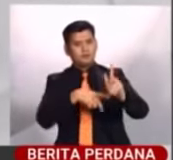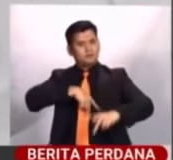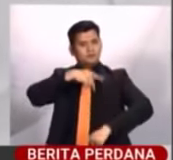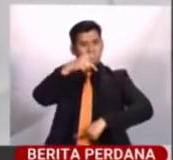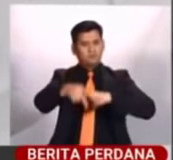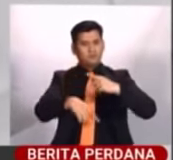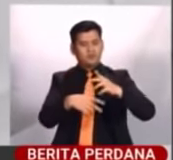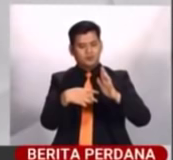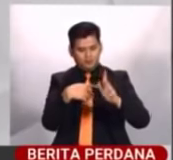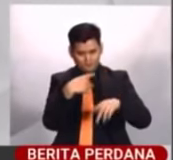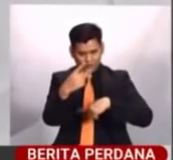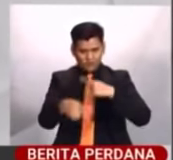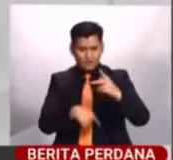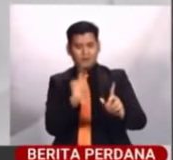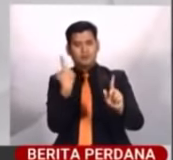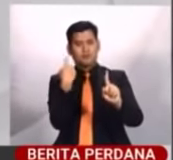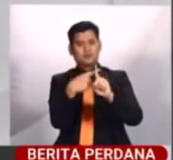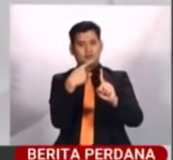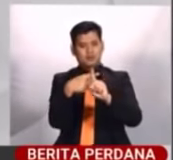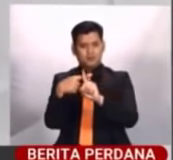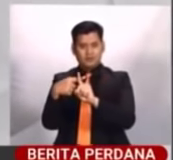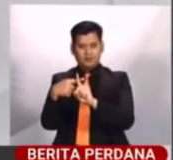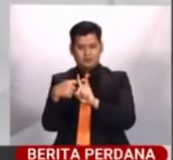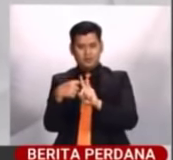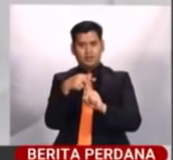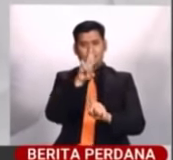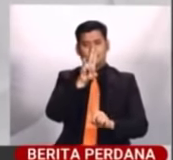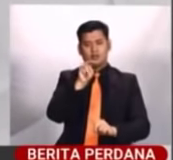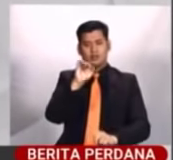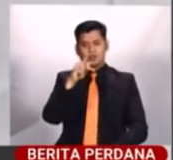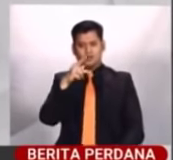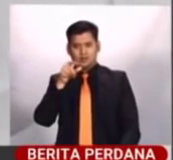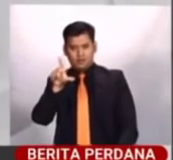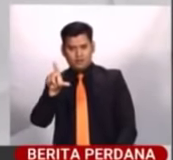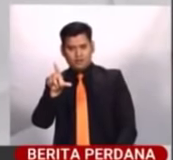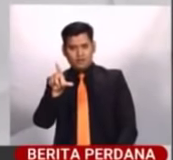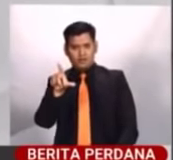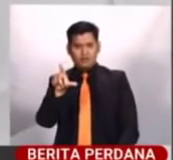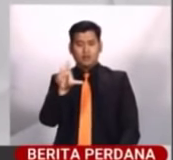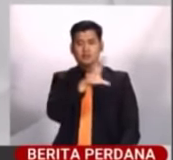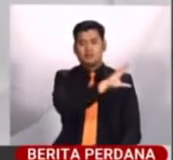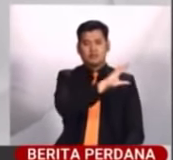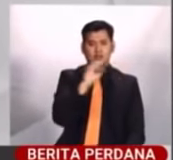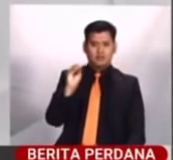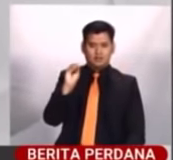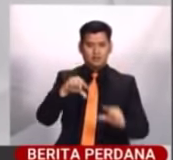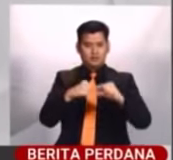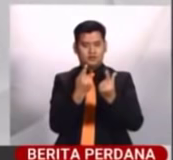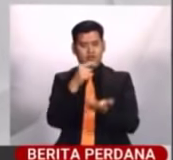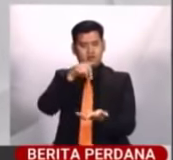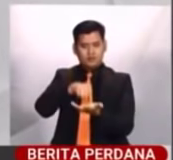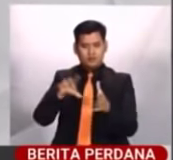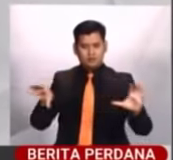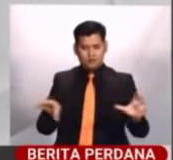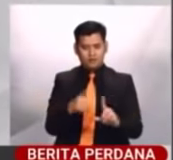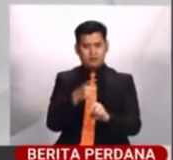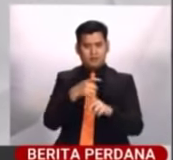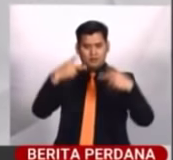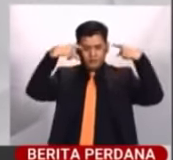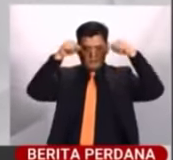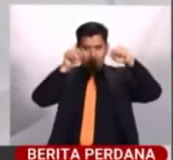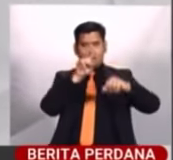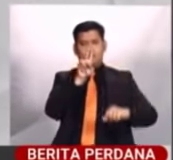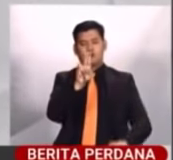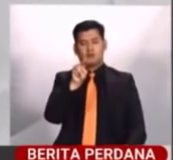buat pasukan Universiti Kuala Lumpur Uni KL. Namun begitu, pucuk pimpinan pasukan yang diterajui Presiden Uni KL,